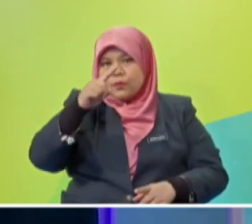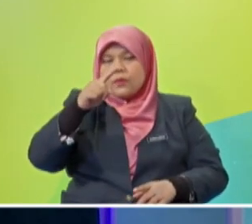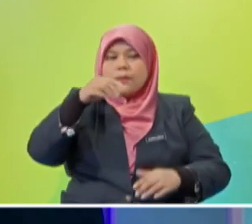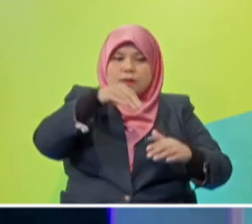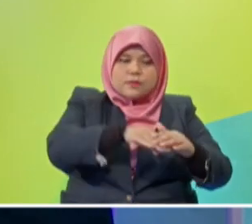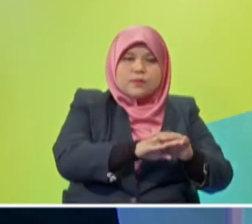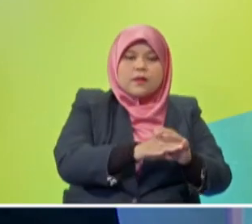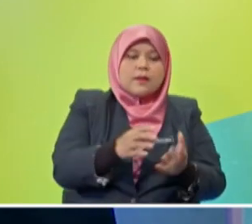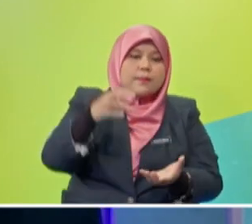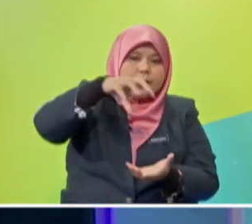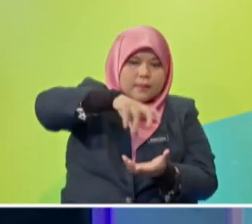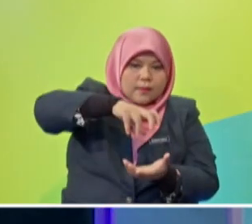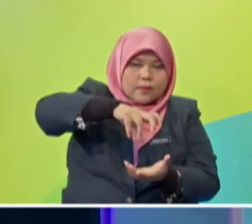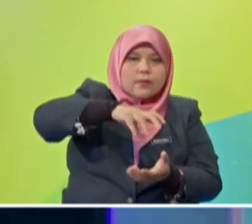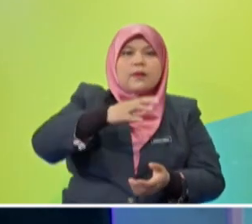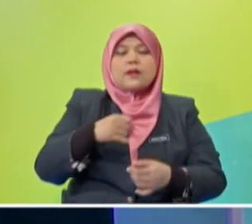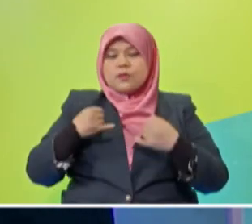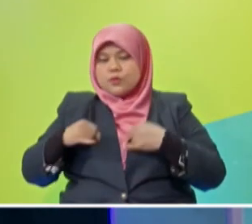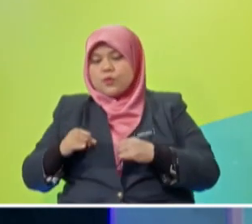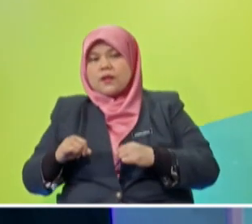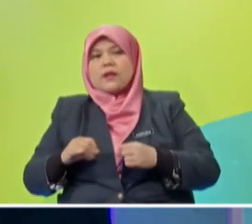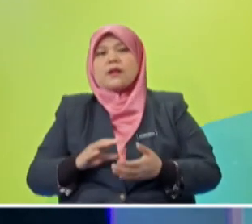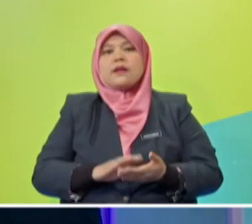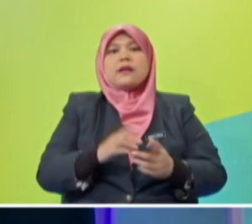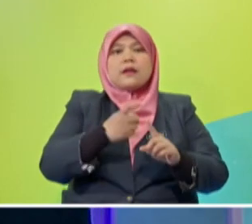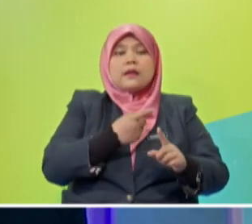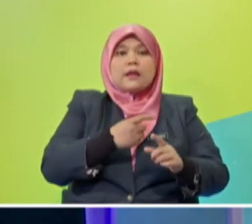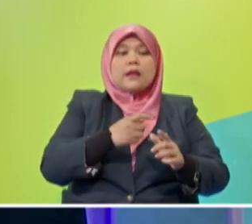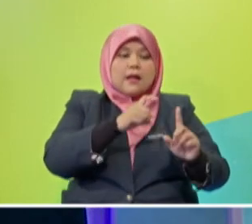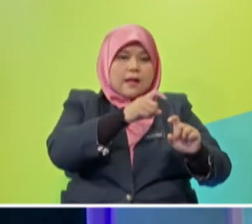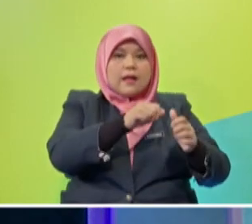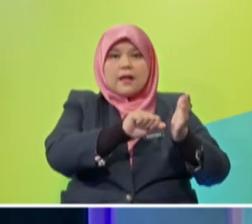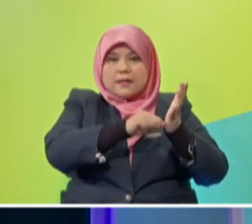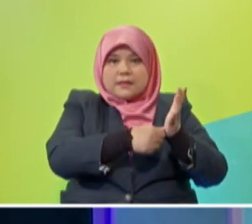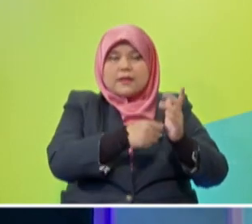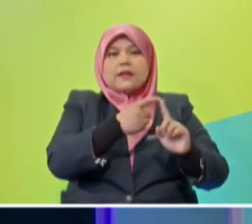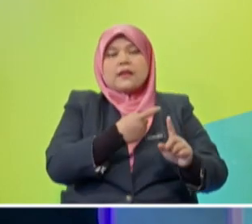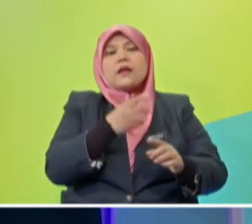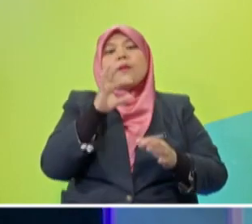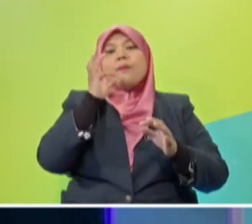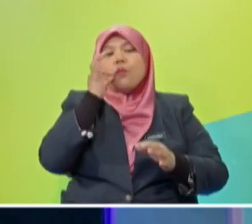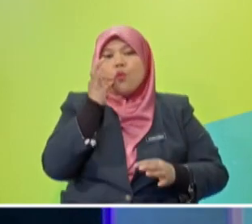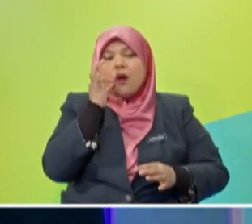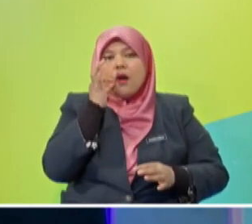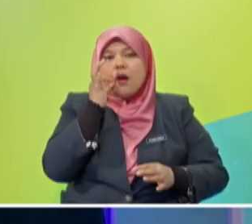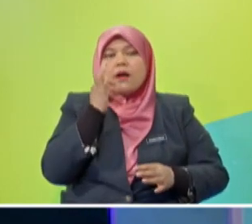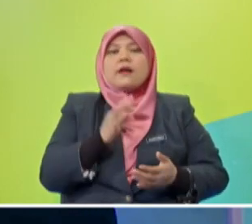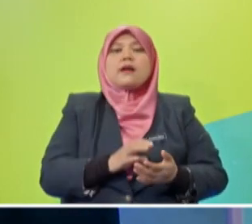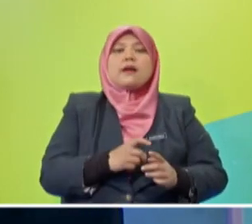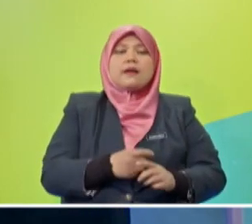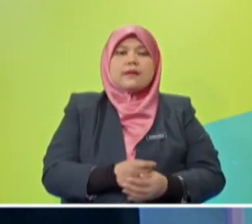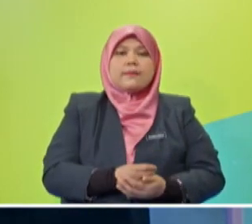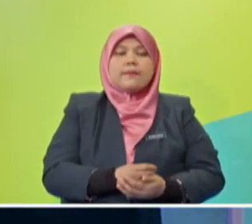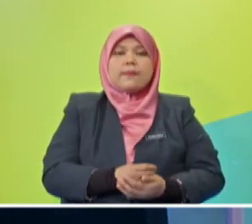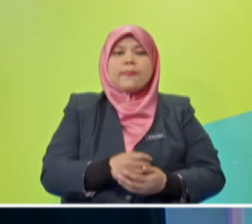dimasukkan ke dalam bekas dan dijual kepada pengguna. Tapi dari mana asalnya jam strawberry? Daripada buah strawberry yang hasilnya daripada